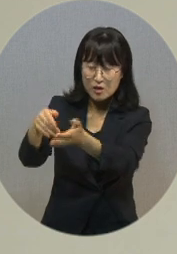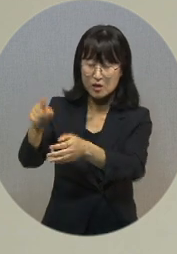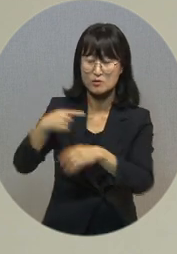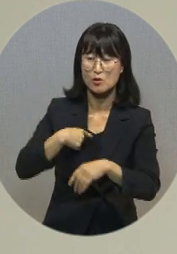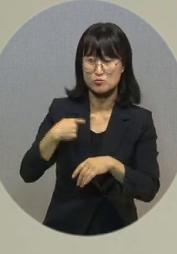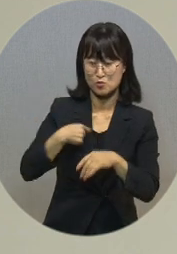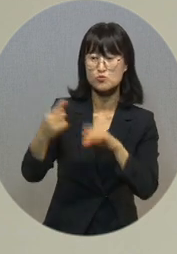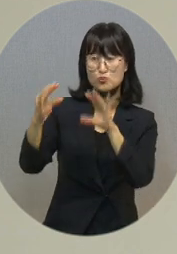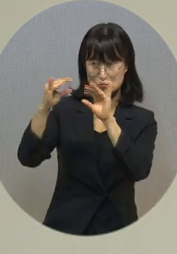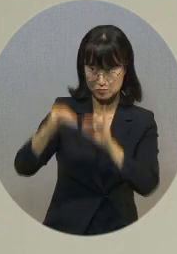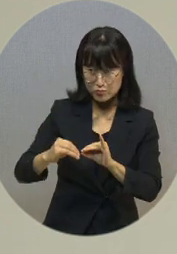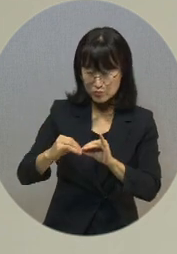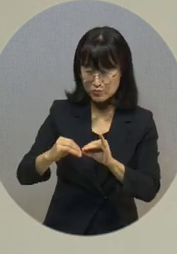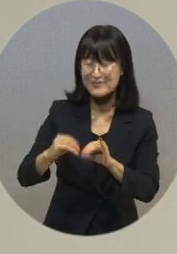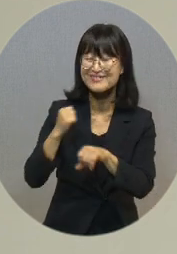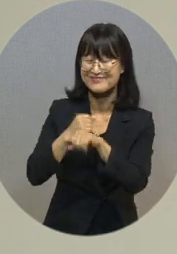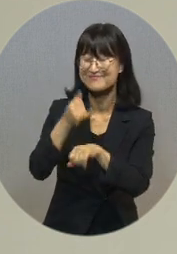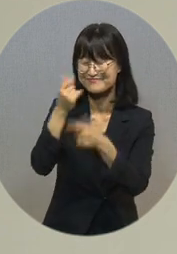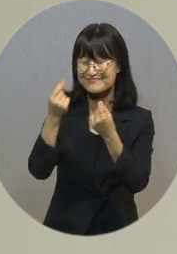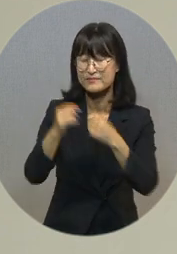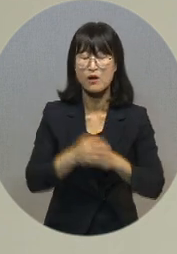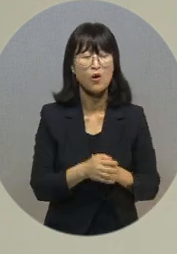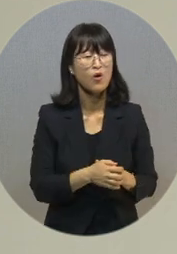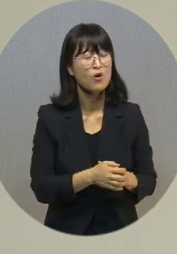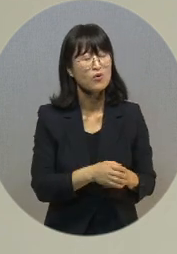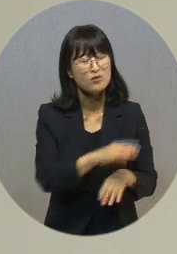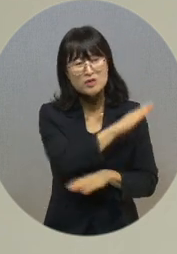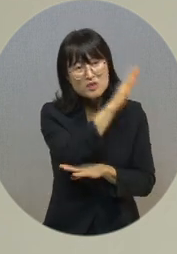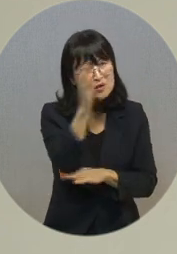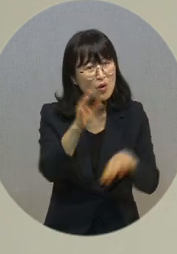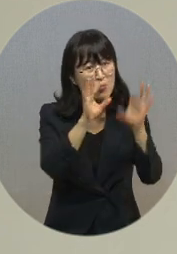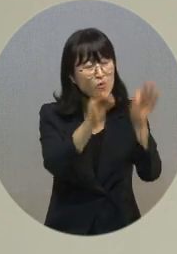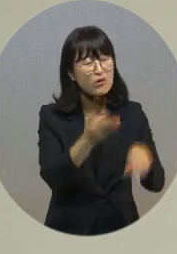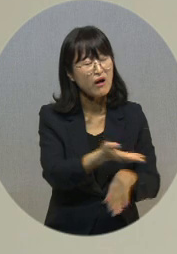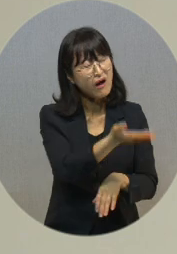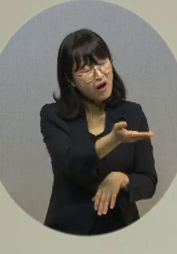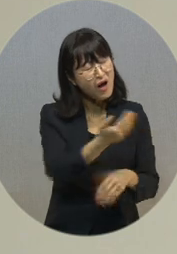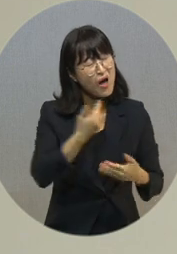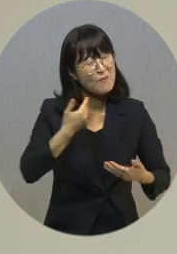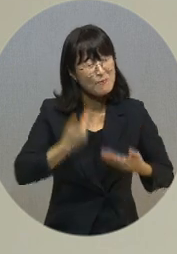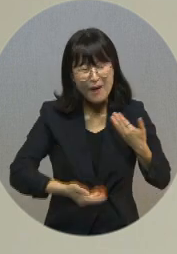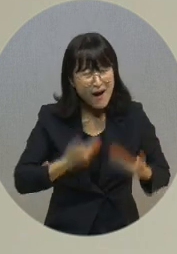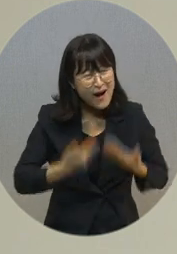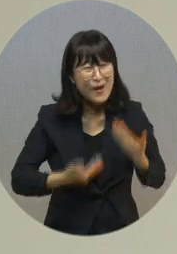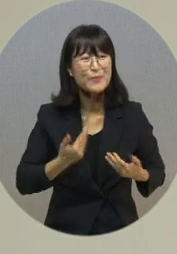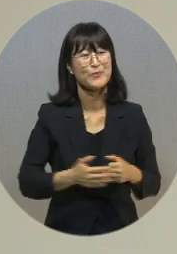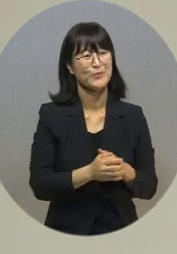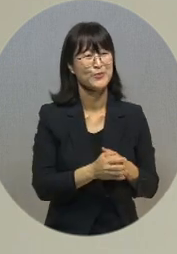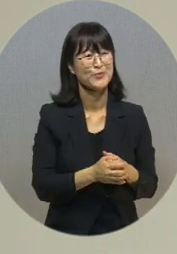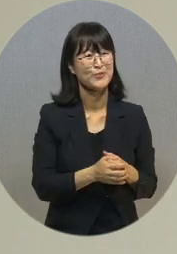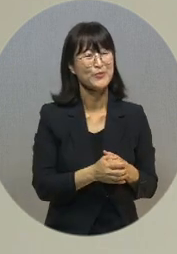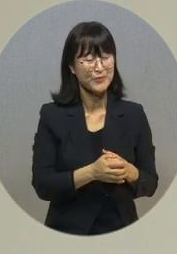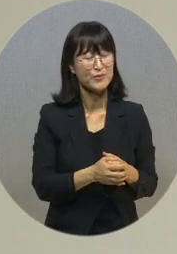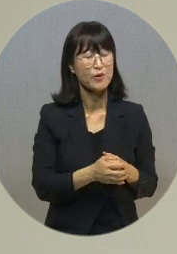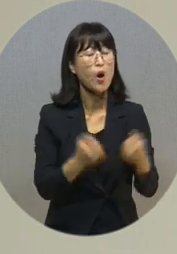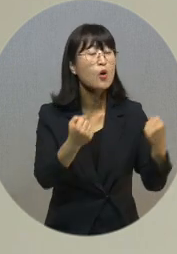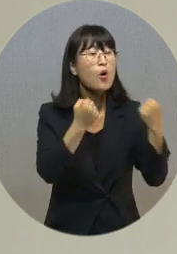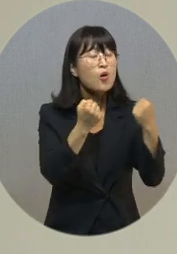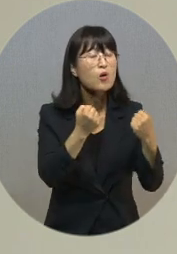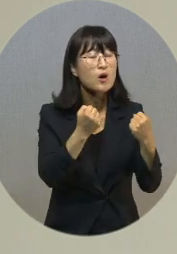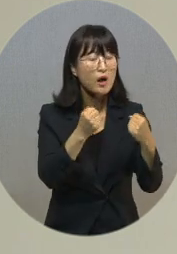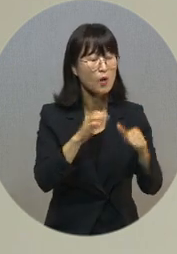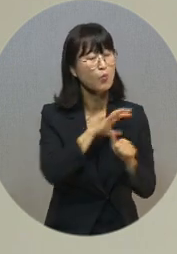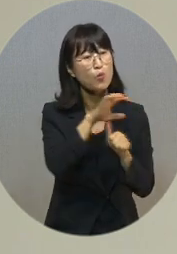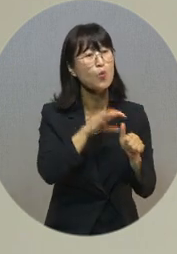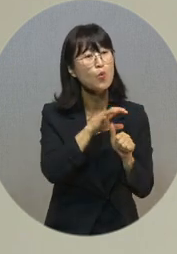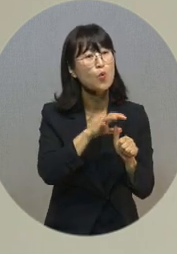들으니까 뭐 하루 24시간이 부족할 것 같아요. 그러다 보면 건강관리 정말 중요하거든요. 혹시 별도로